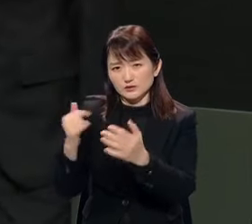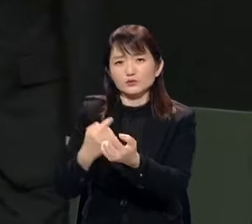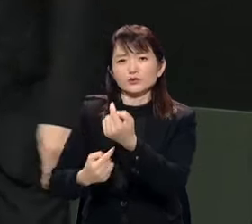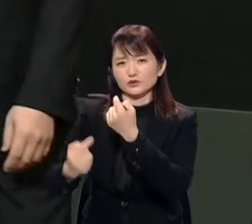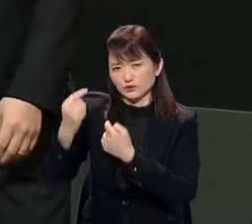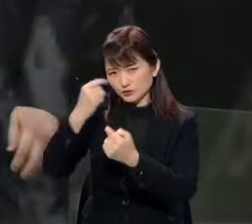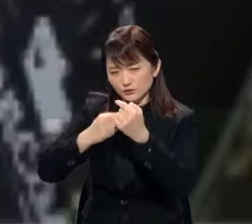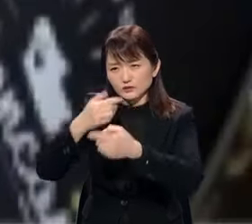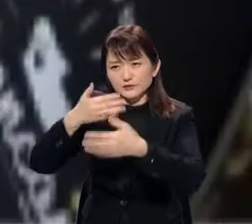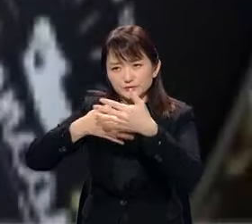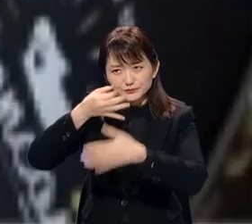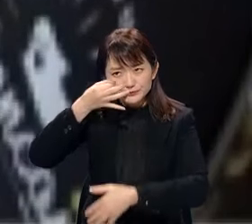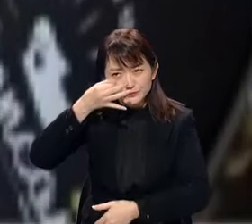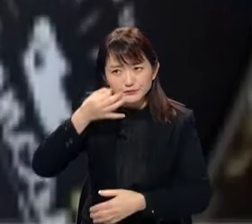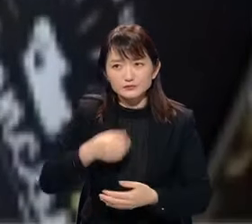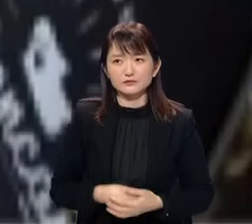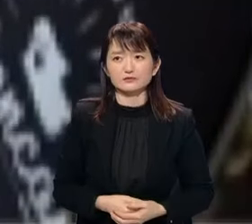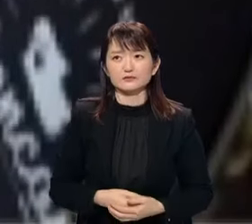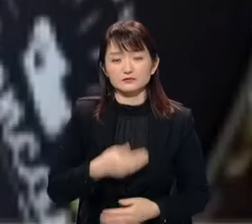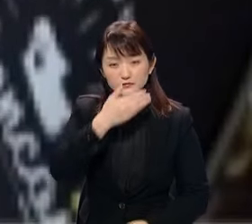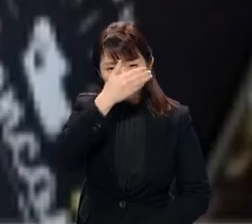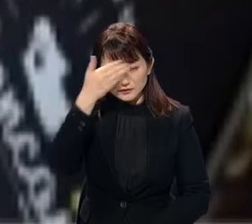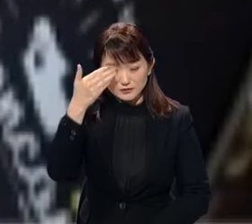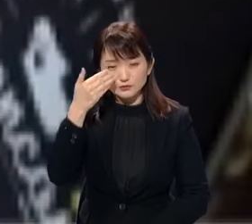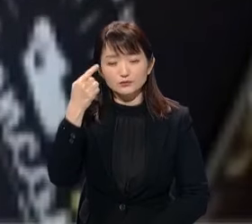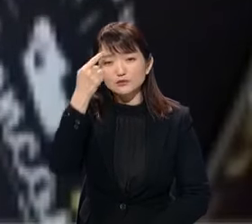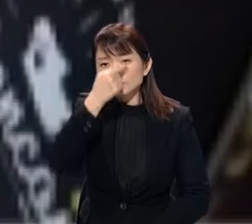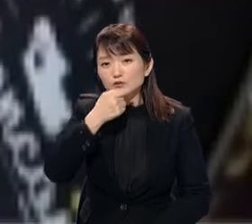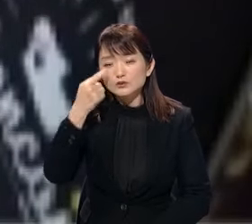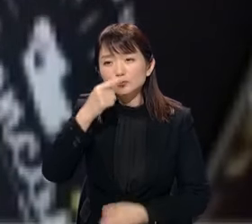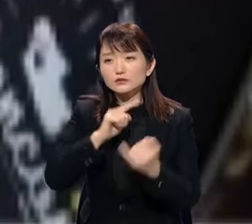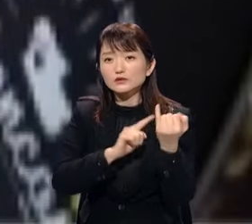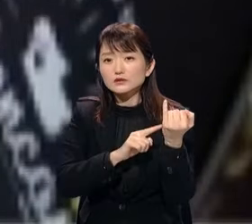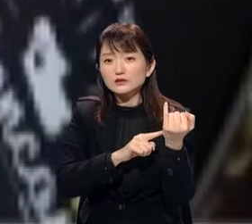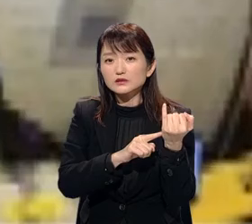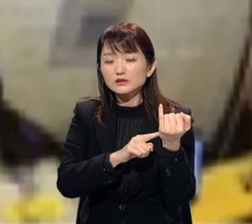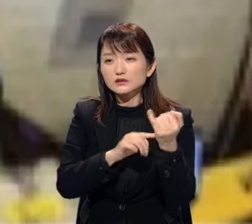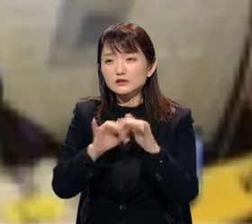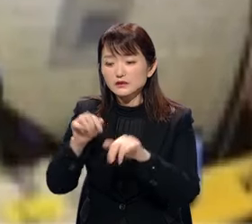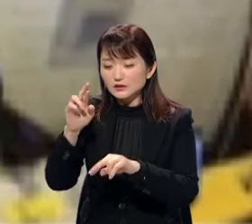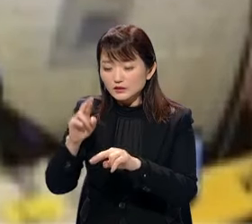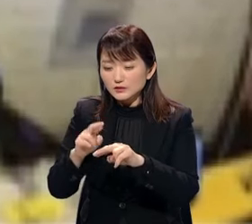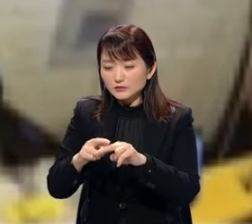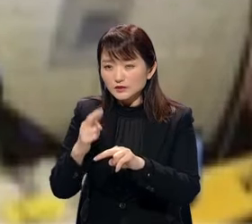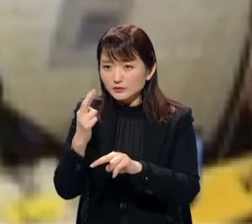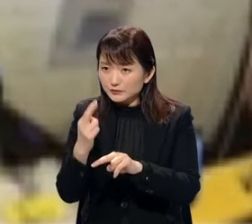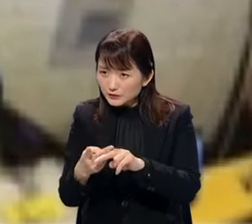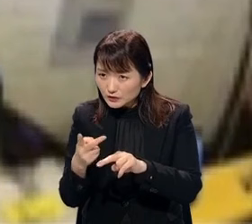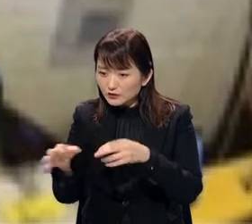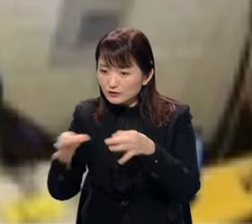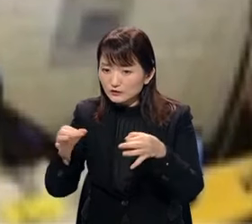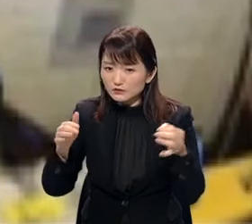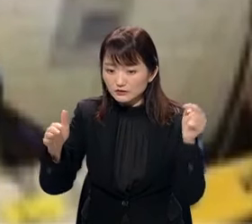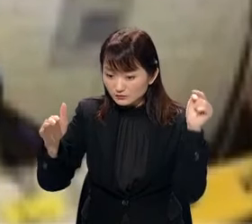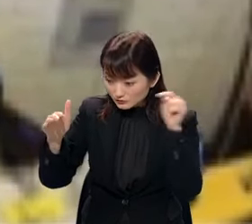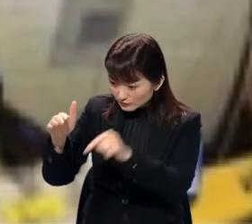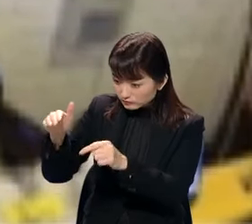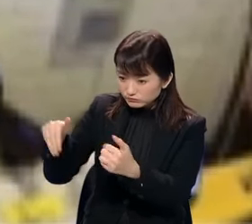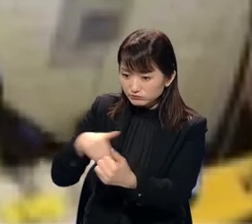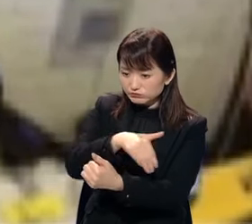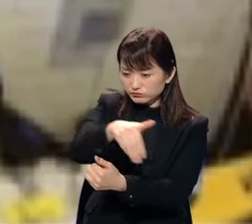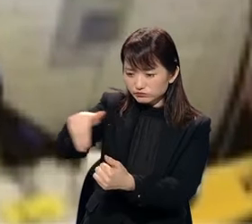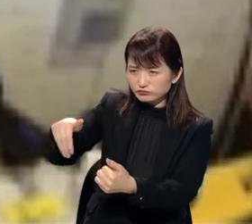만나보시죠. 자, 앳된 외모의 저 여성 무인 노래방에 저렇게 들어갑니다. 자, 주변을 막